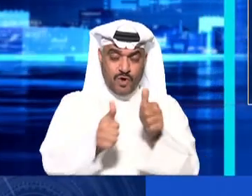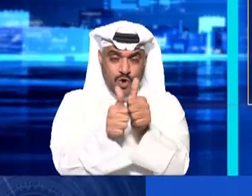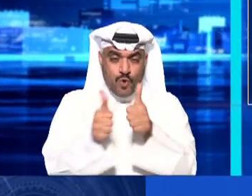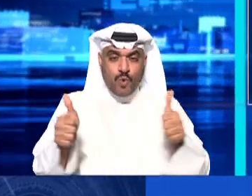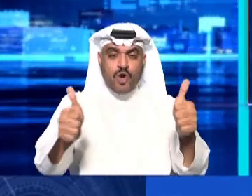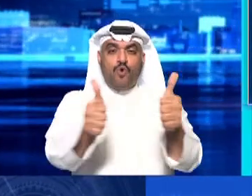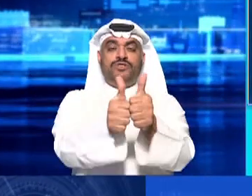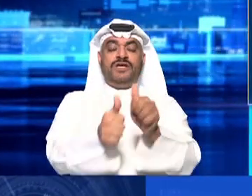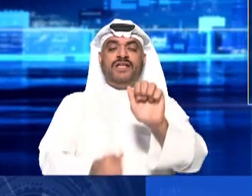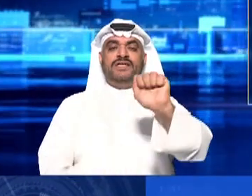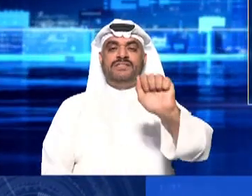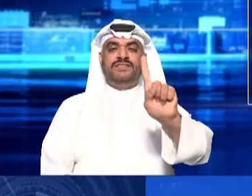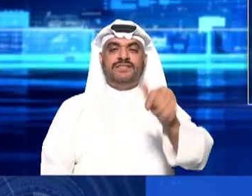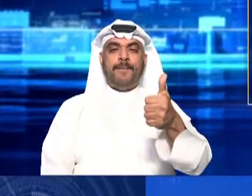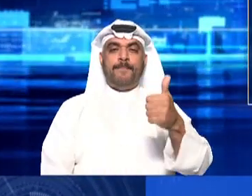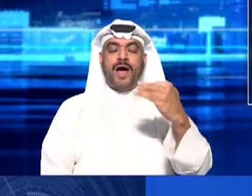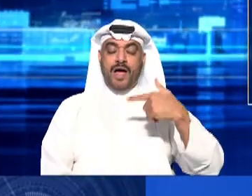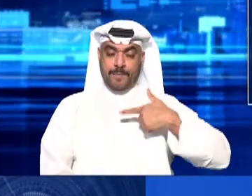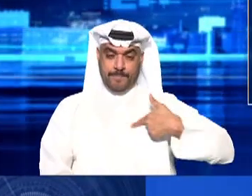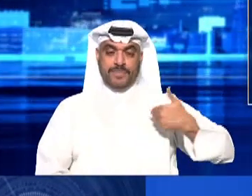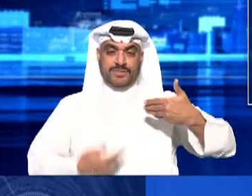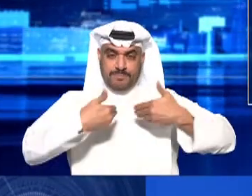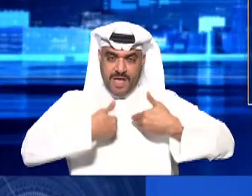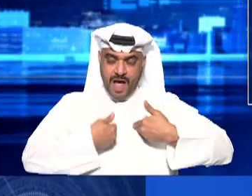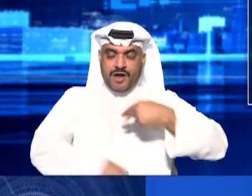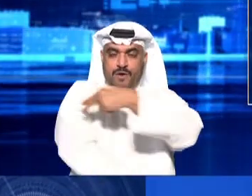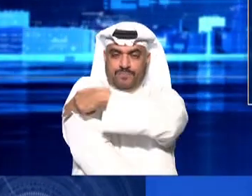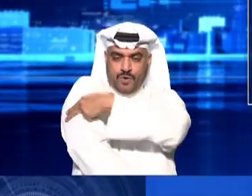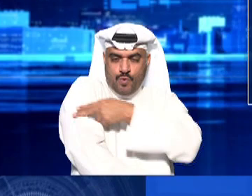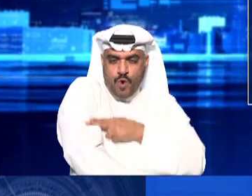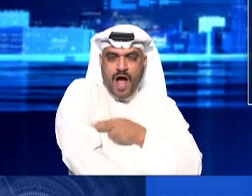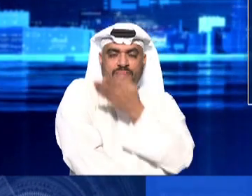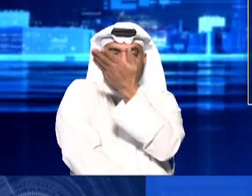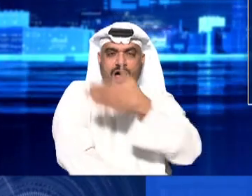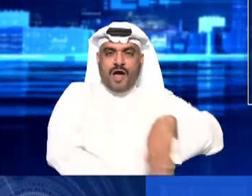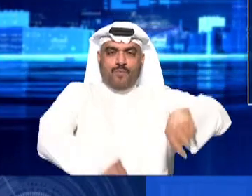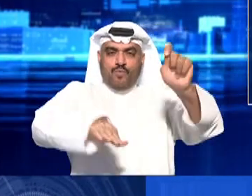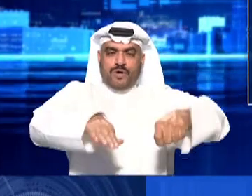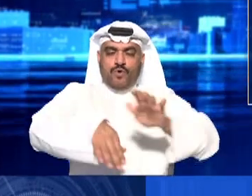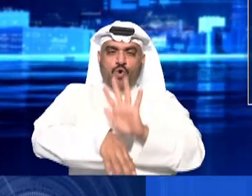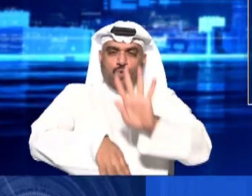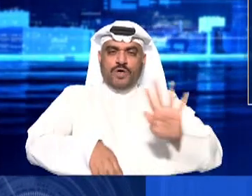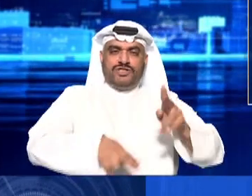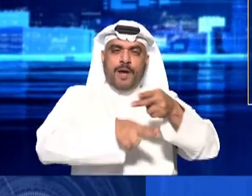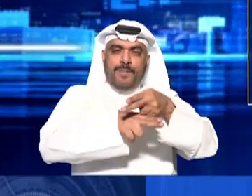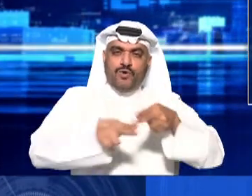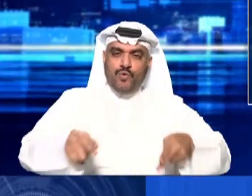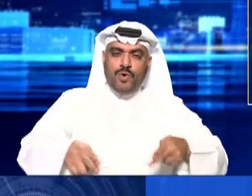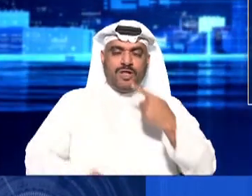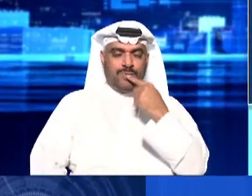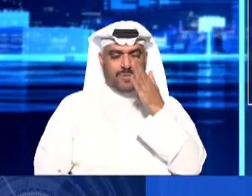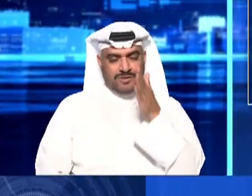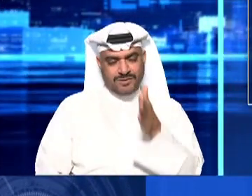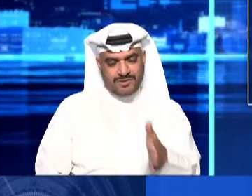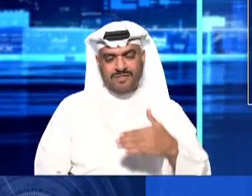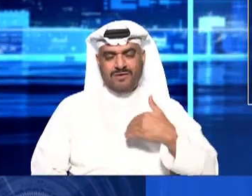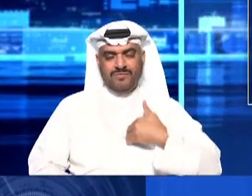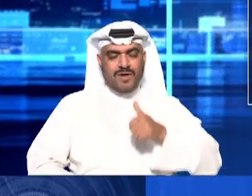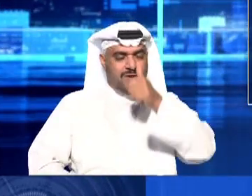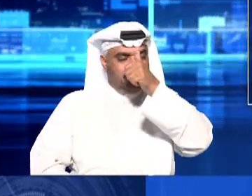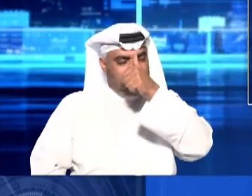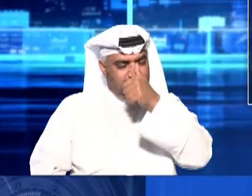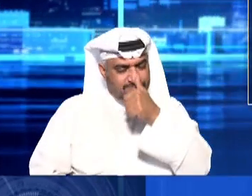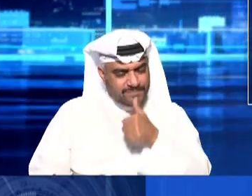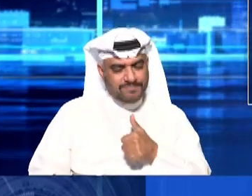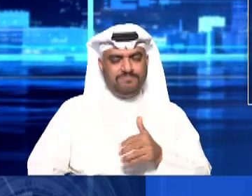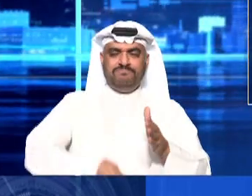الحاكمة الكريمة باسمي ونيابة عن إخواني أعضاء مجلس الأمة والشعب الكويتي عن صادق مشاعر المواساة